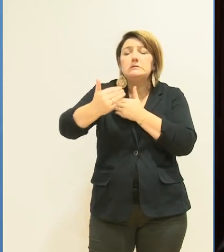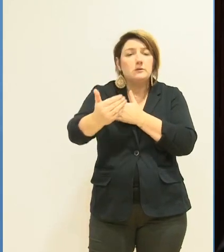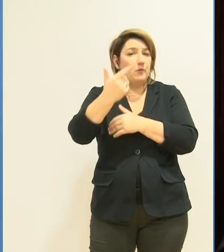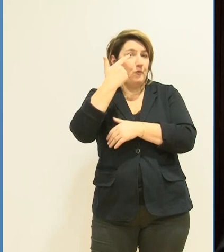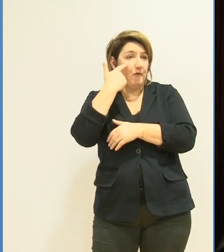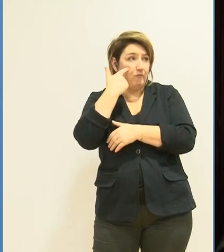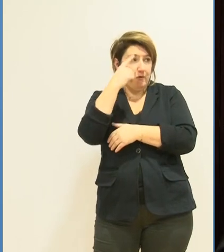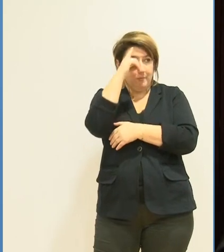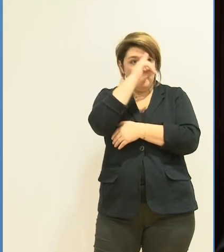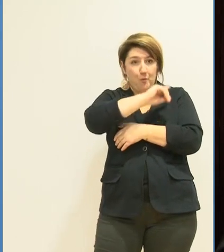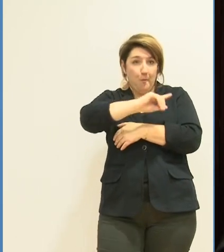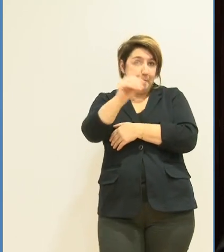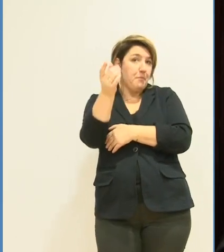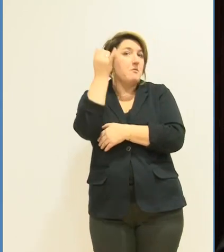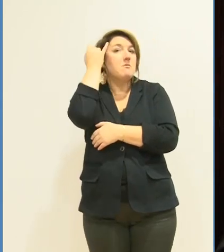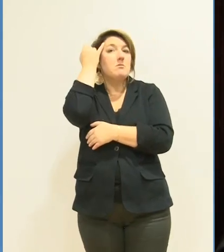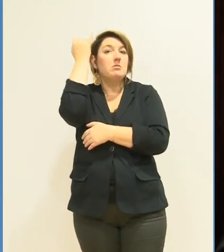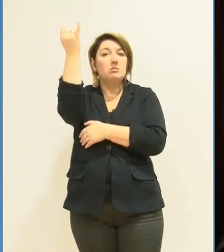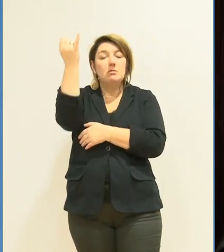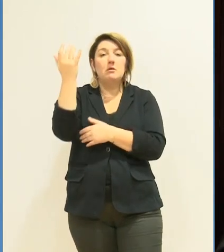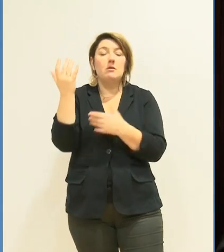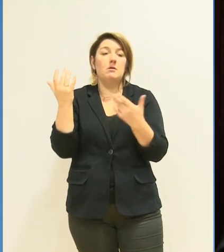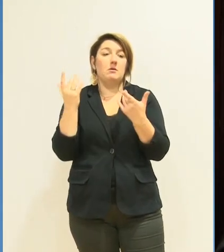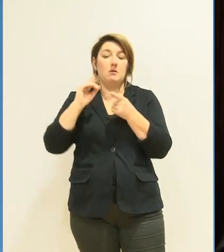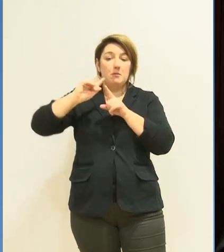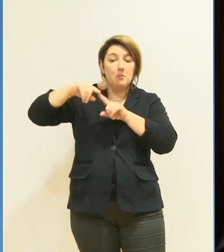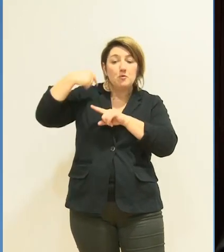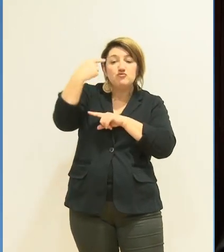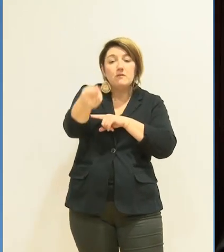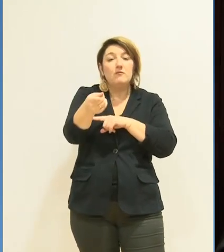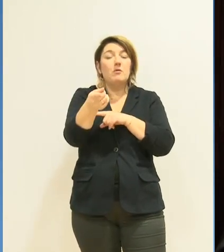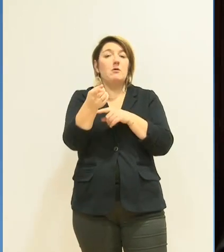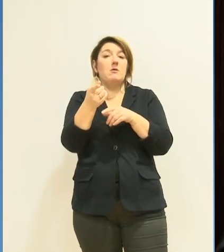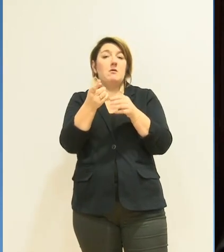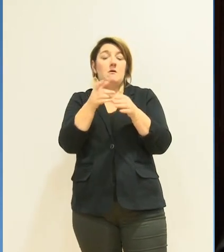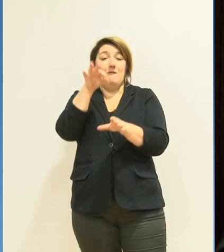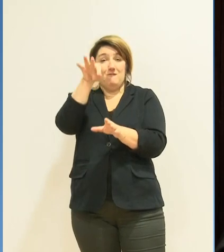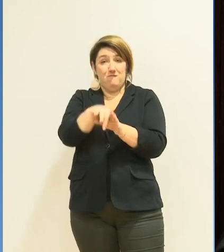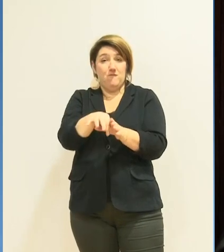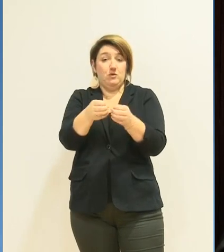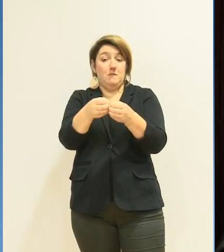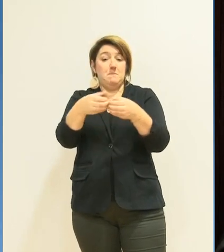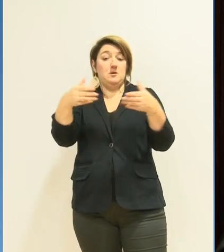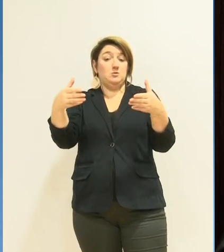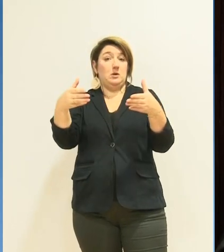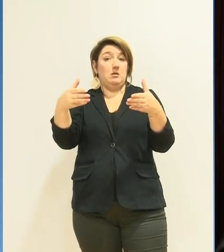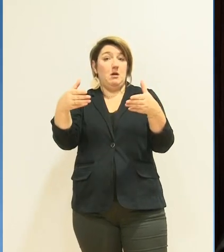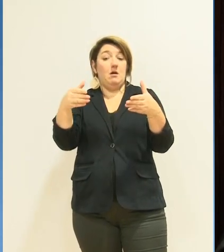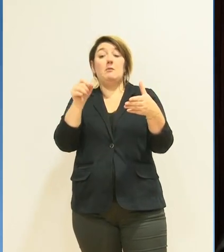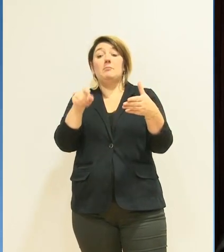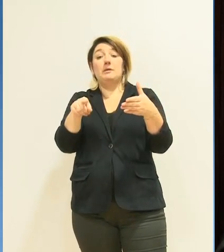une possibilité que le le vote majoritaire ça sera celui qui sera décidé